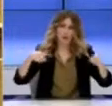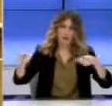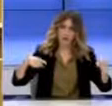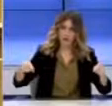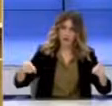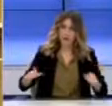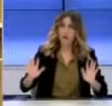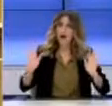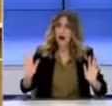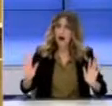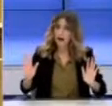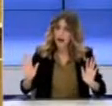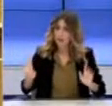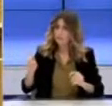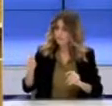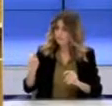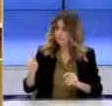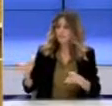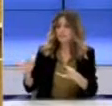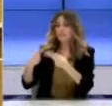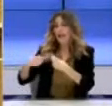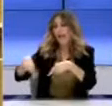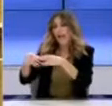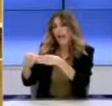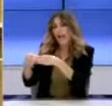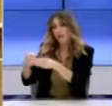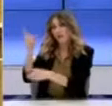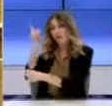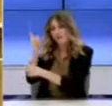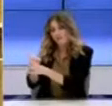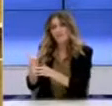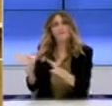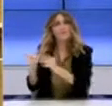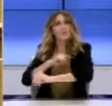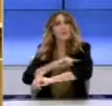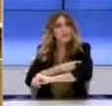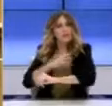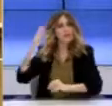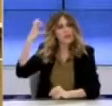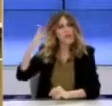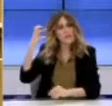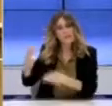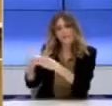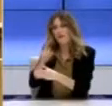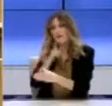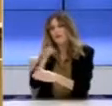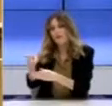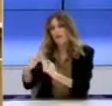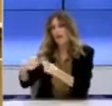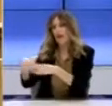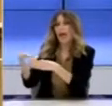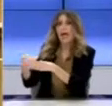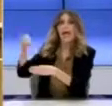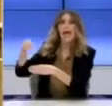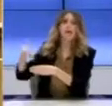της Επιτροπής. Επαναλαμβάνω λοιπόν για ακόμα μια φορά ότι η τελική εισήγηση της Επιτροπής, η